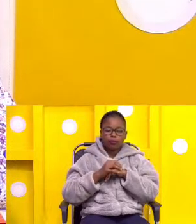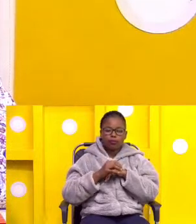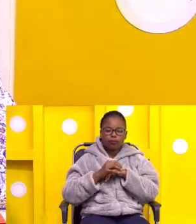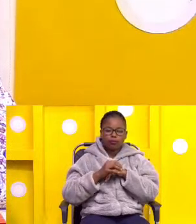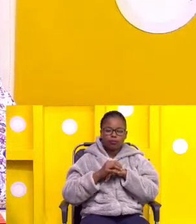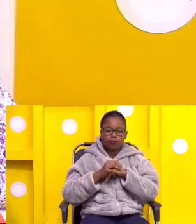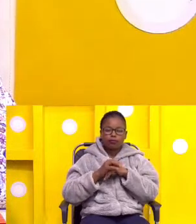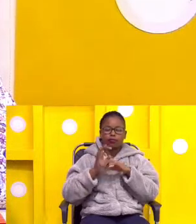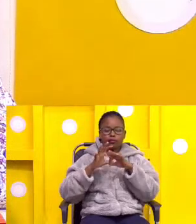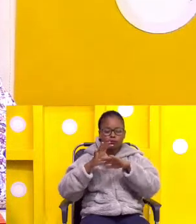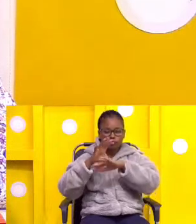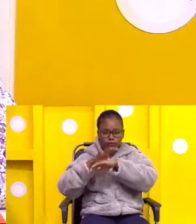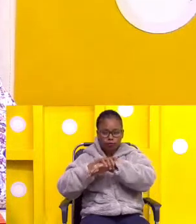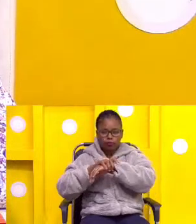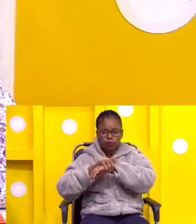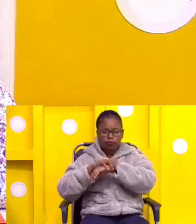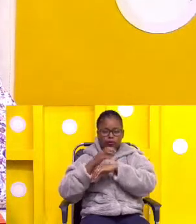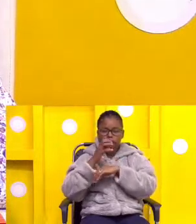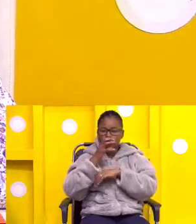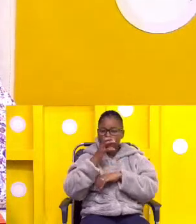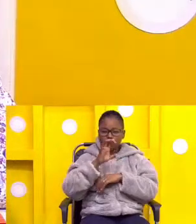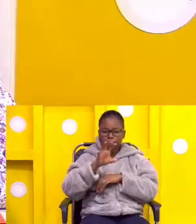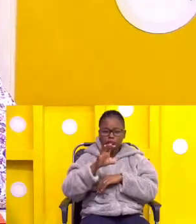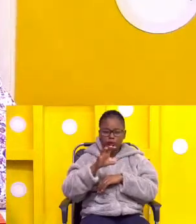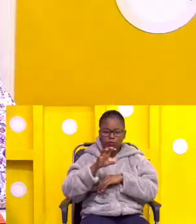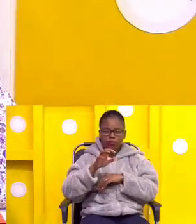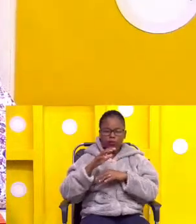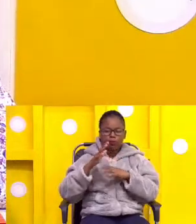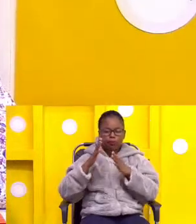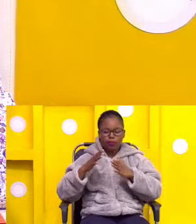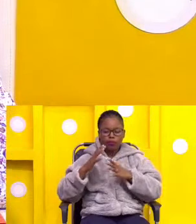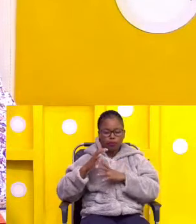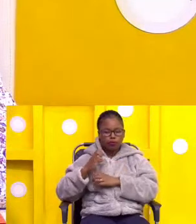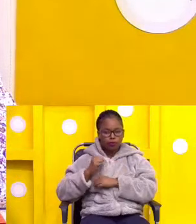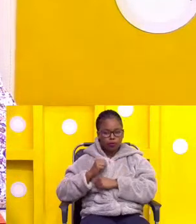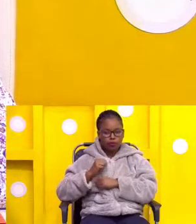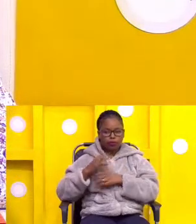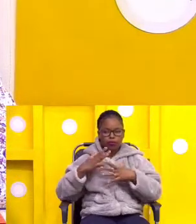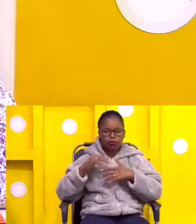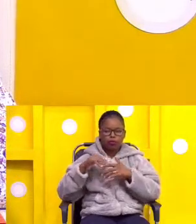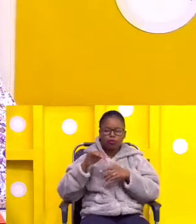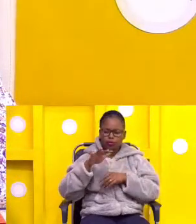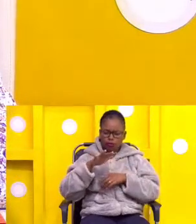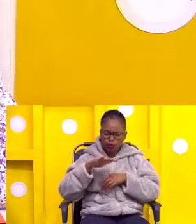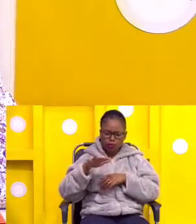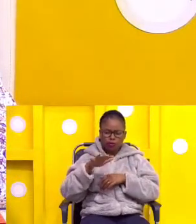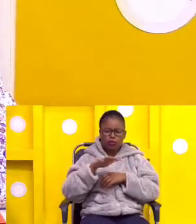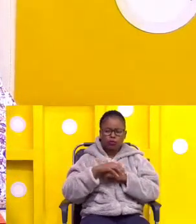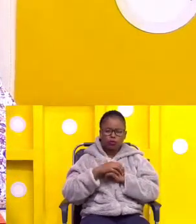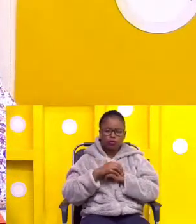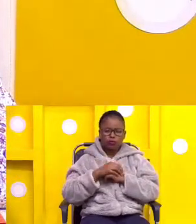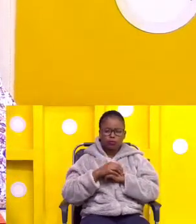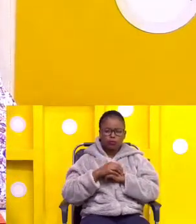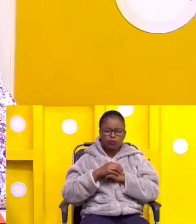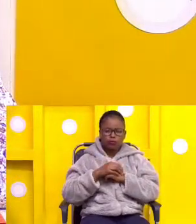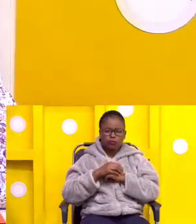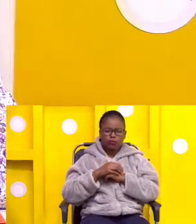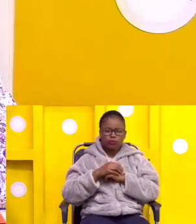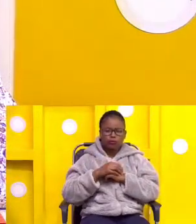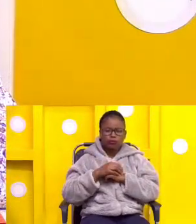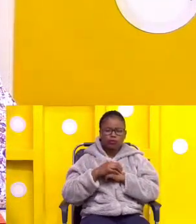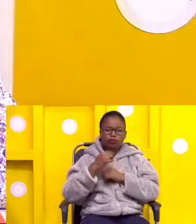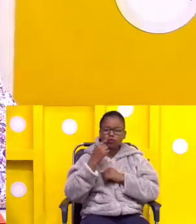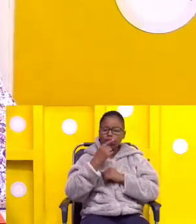kugwatwo ni kirumiri ni mundu uria wihokaga andu a guku thi tajirai atiriri nu wanehoka